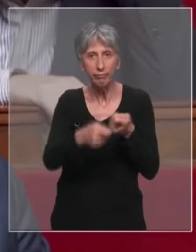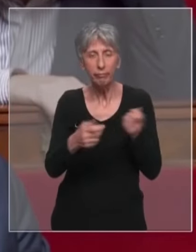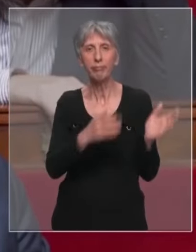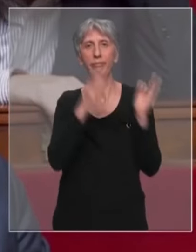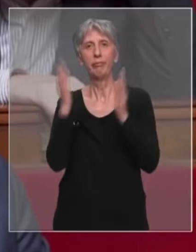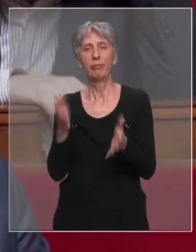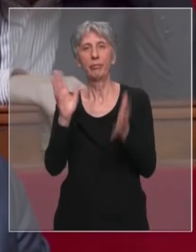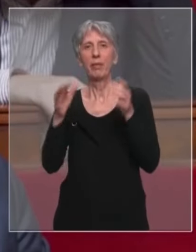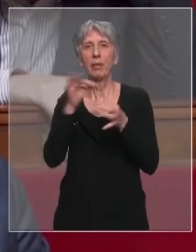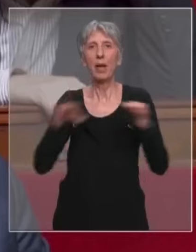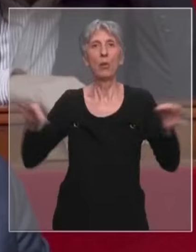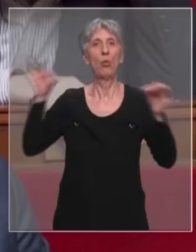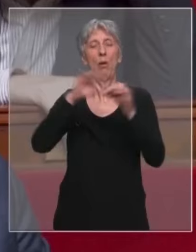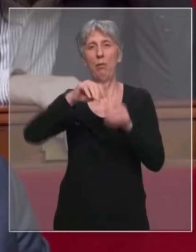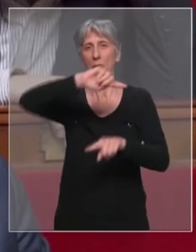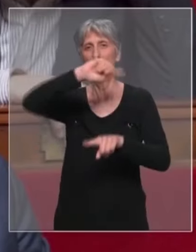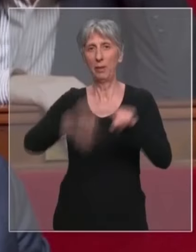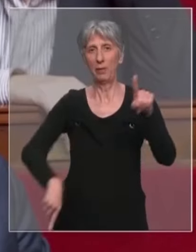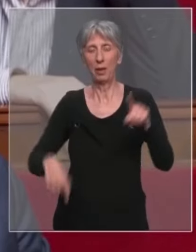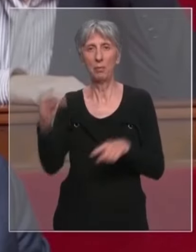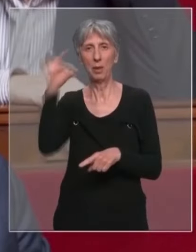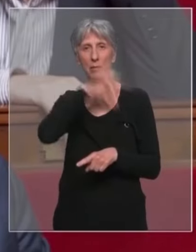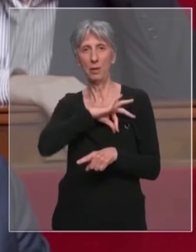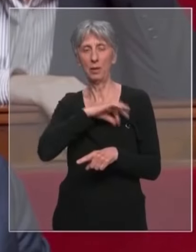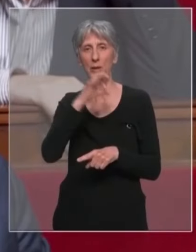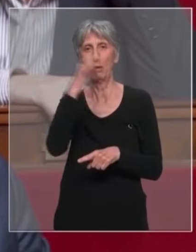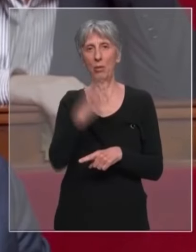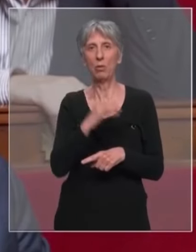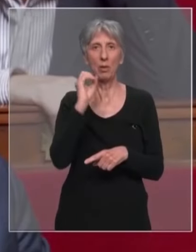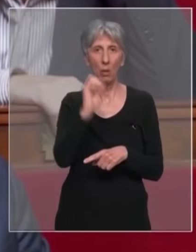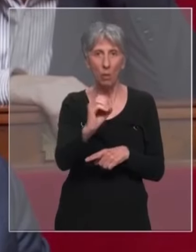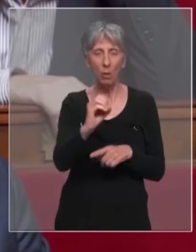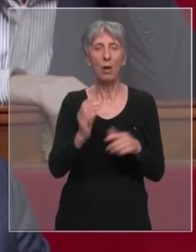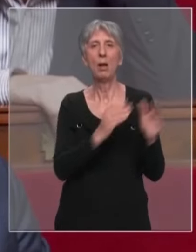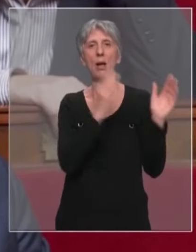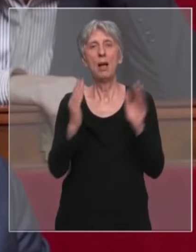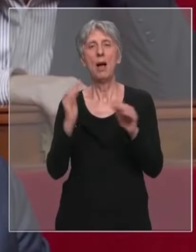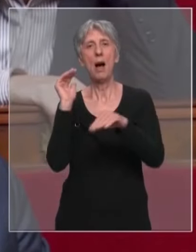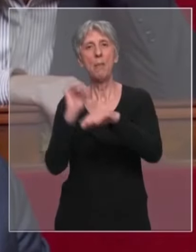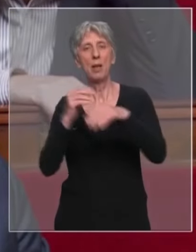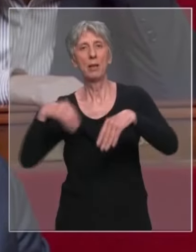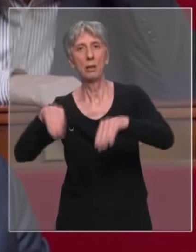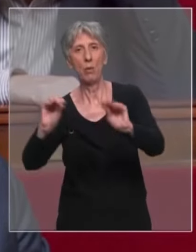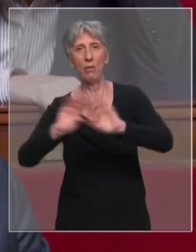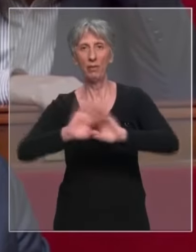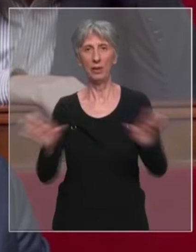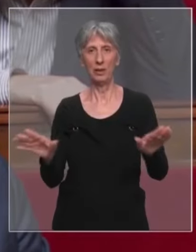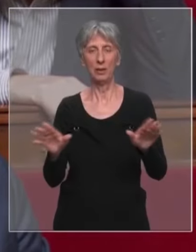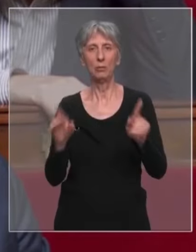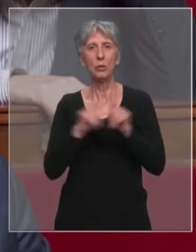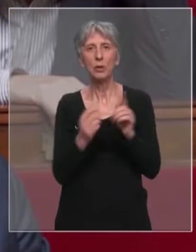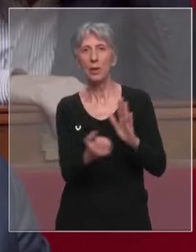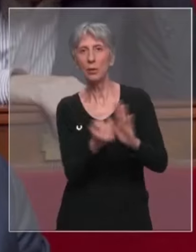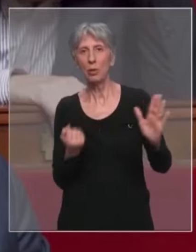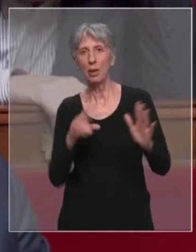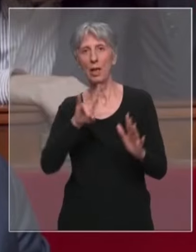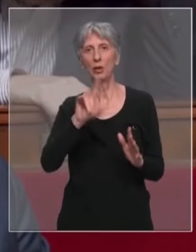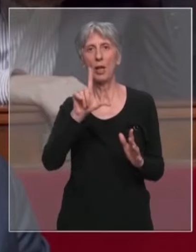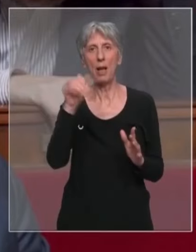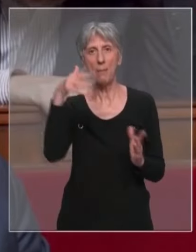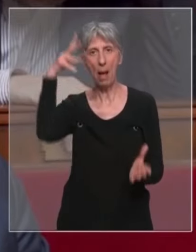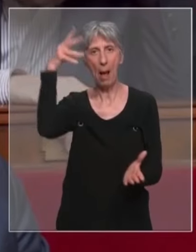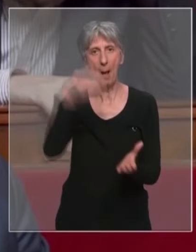les territoires entiers du bénéfice du prêt à taux zéro et supprimé les appels à cession. Vous avez également asséché la trésorerie des HLM avec